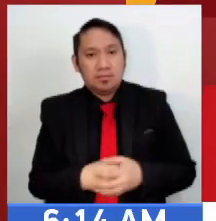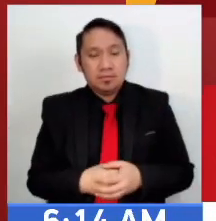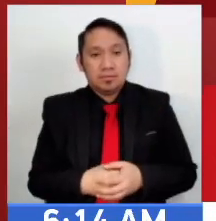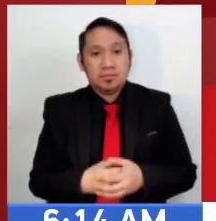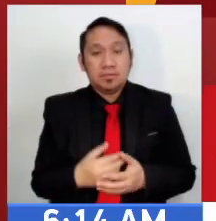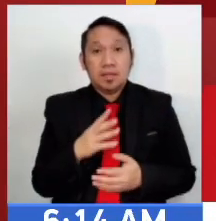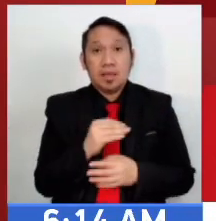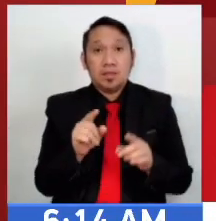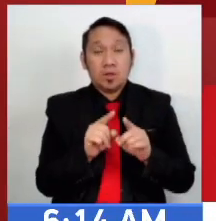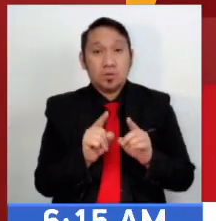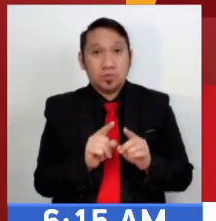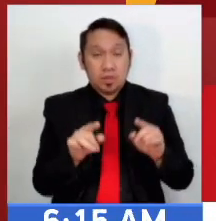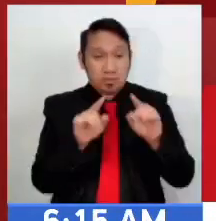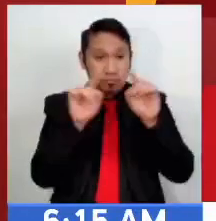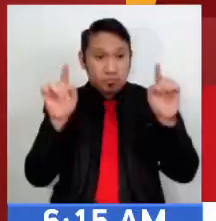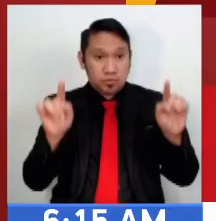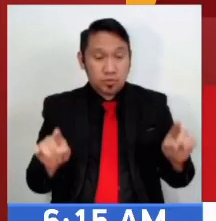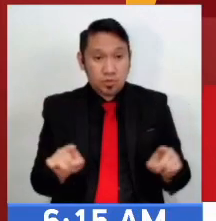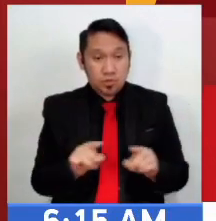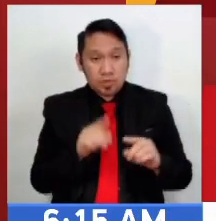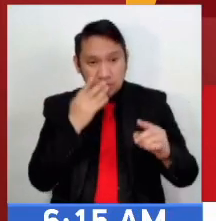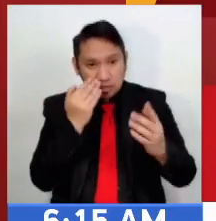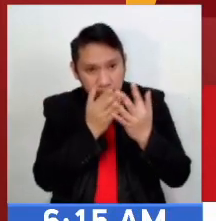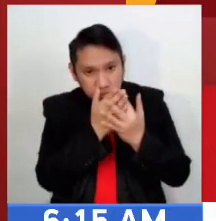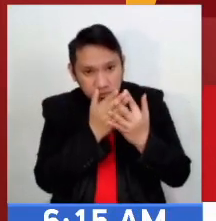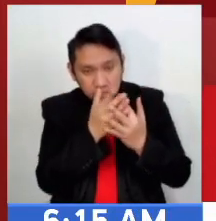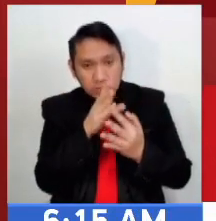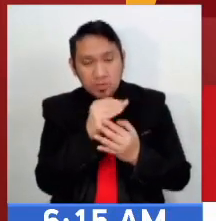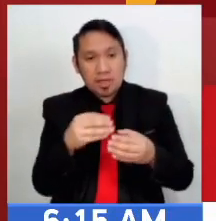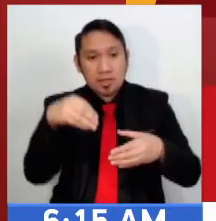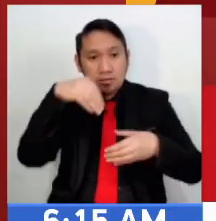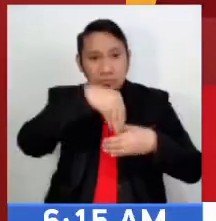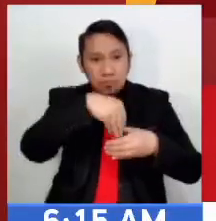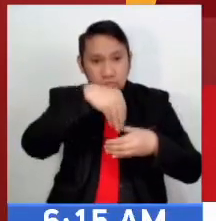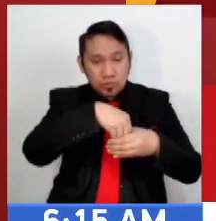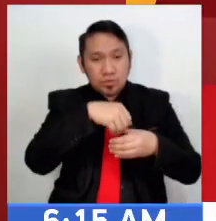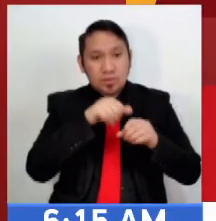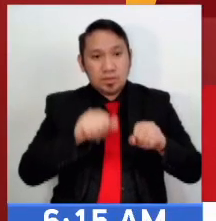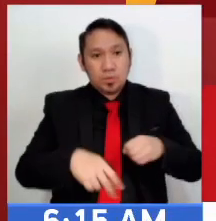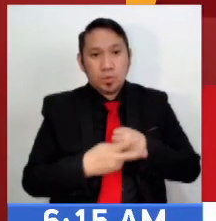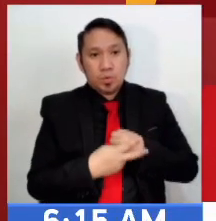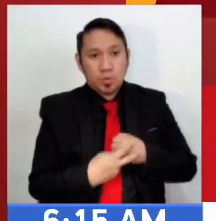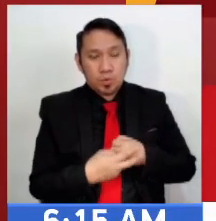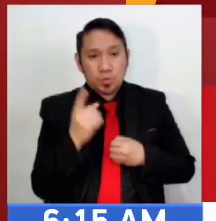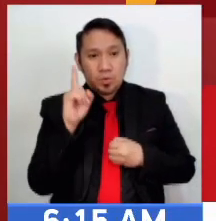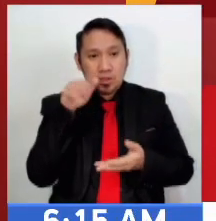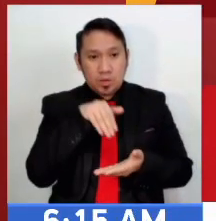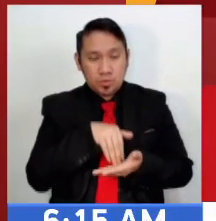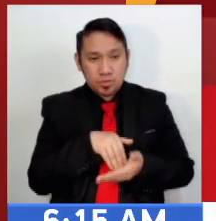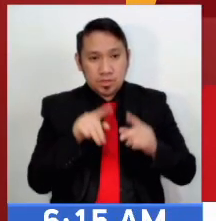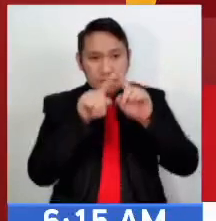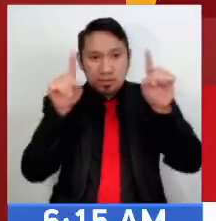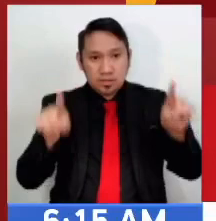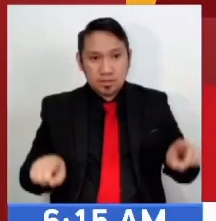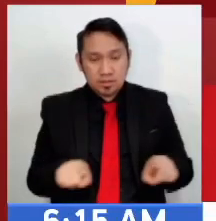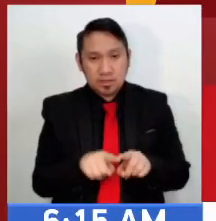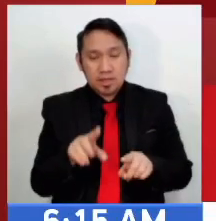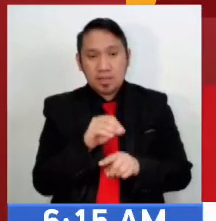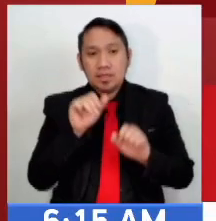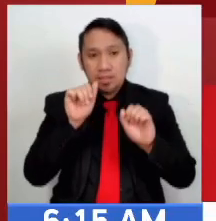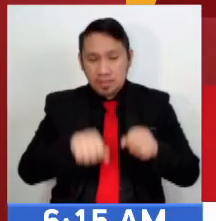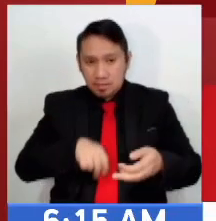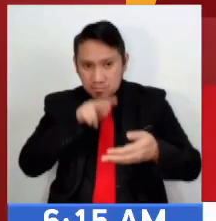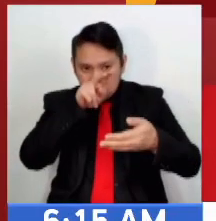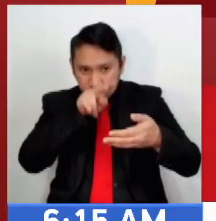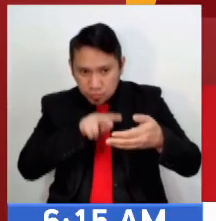box na waterproof at kayang mag-imbak ng 1,000 balota. At bagong software na kayang magbasa ng balota at pwede ring magbasa ng